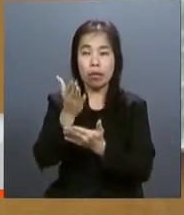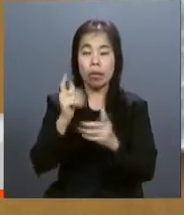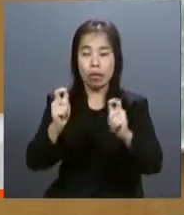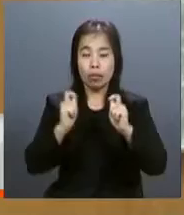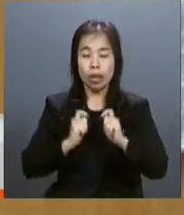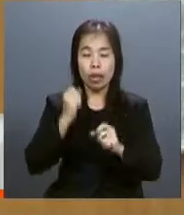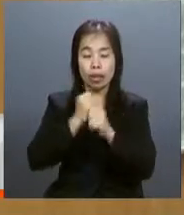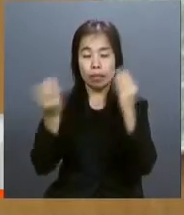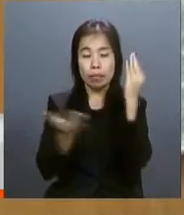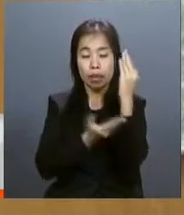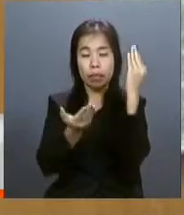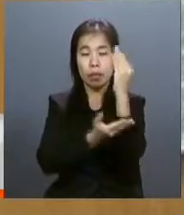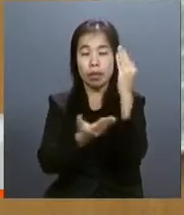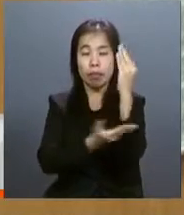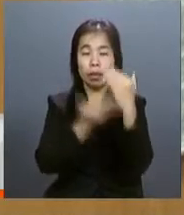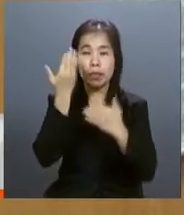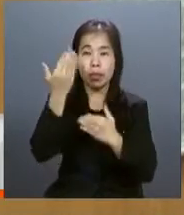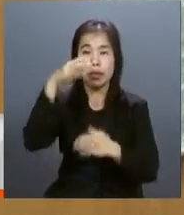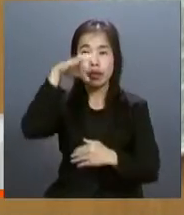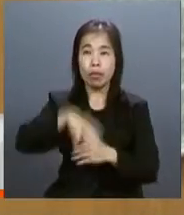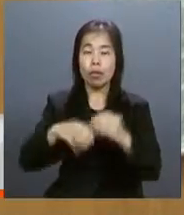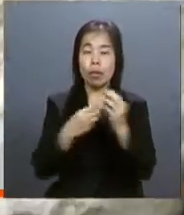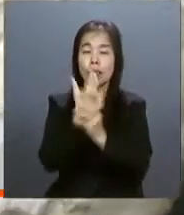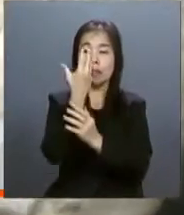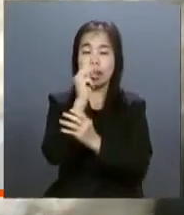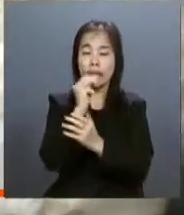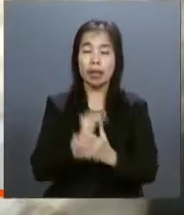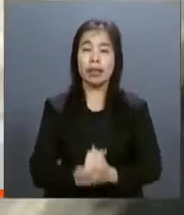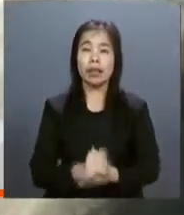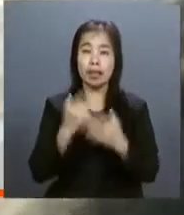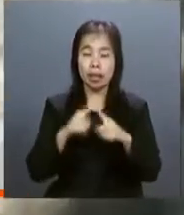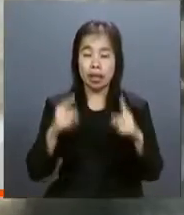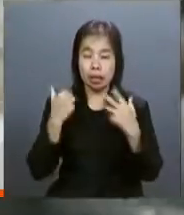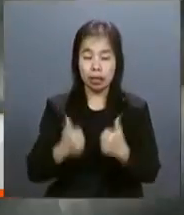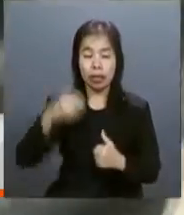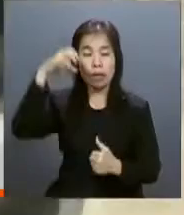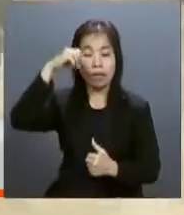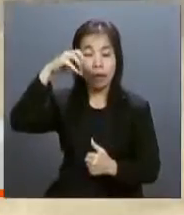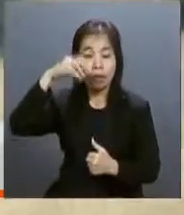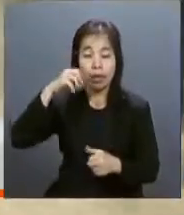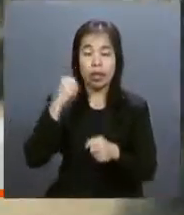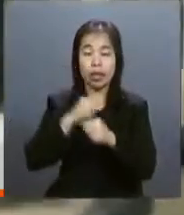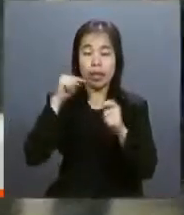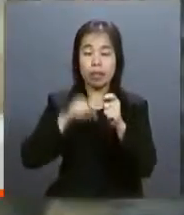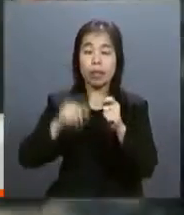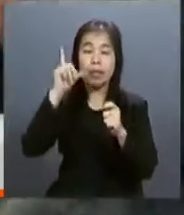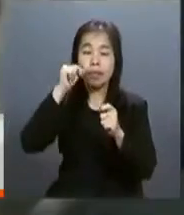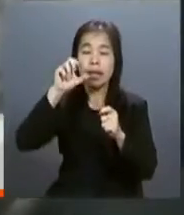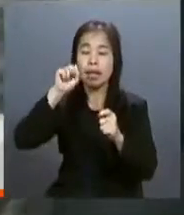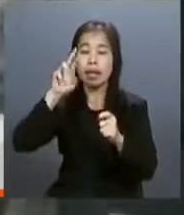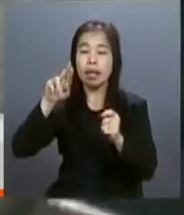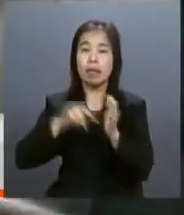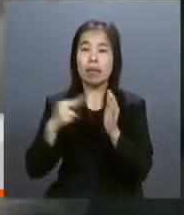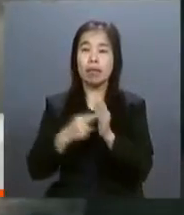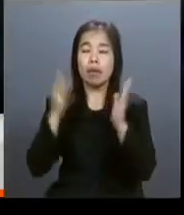ริดรอนต้นไม้กับสำนักงานป่าไม้จังหวัดแม่ฮ่องสอนแต่ว่าการไฟฟ้าส่วนภูมิภาคอำเภอแม่เสรียงได้คุมคน